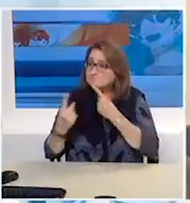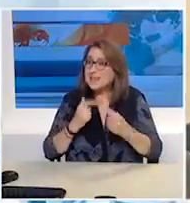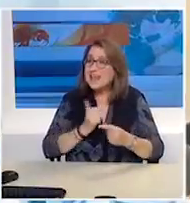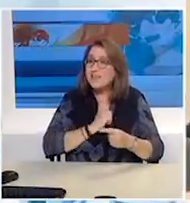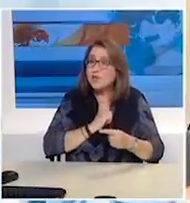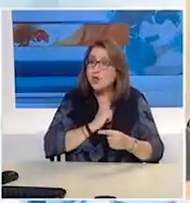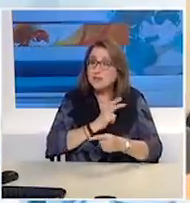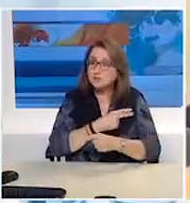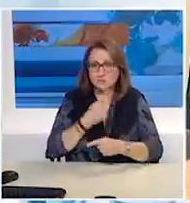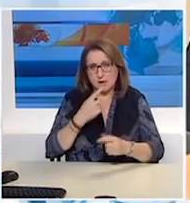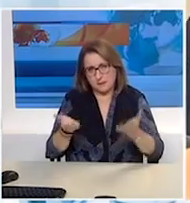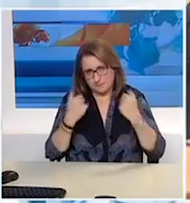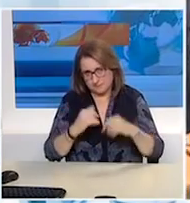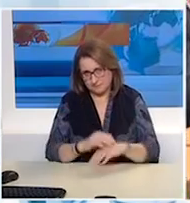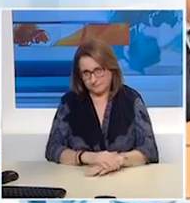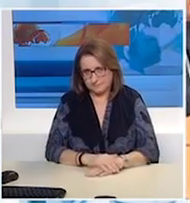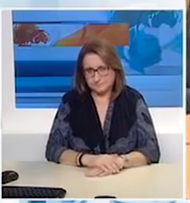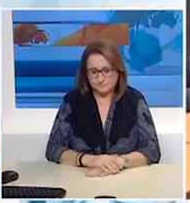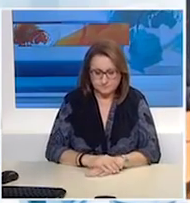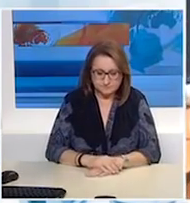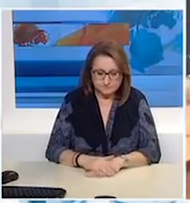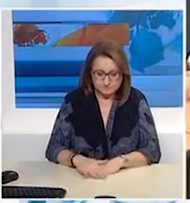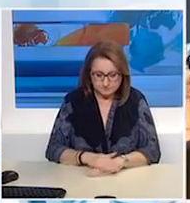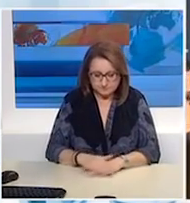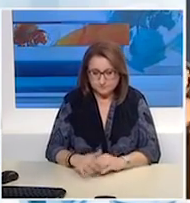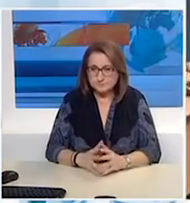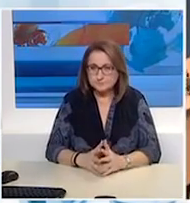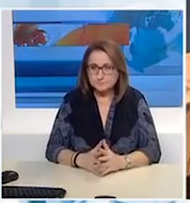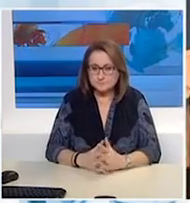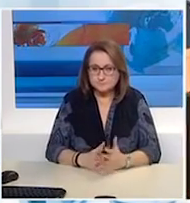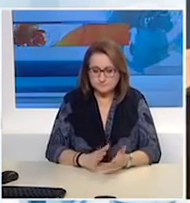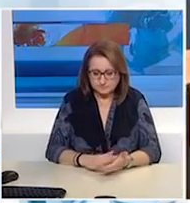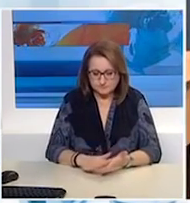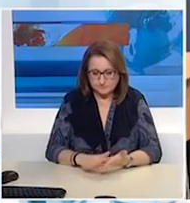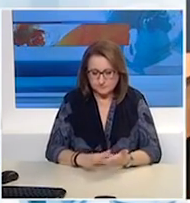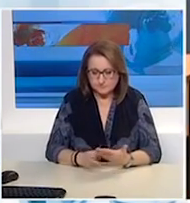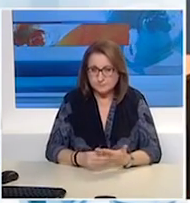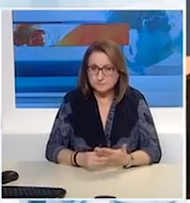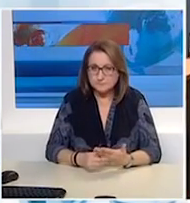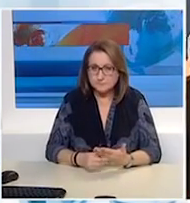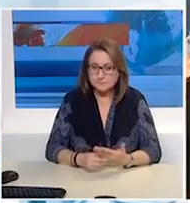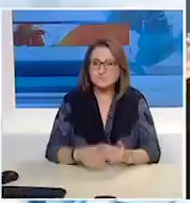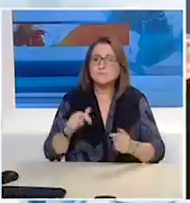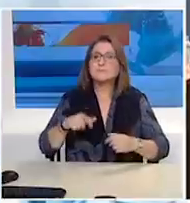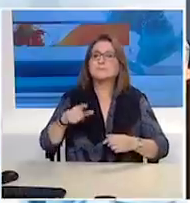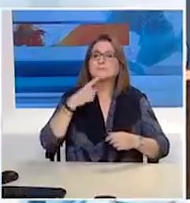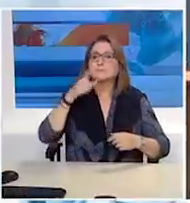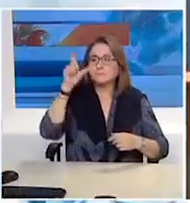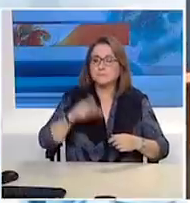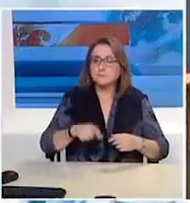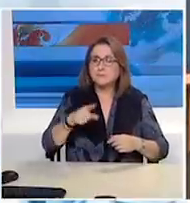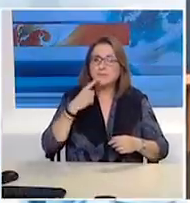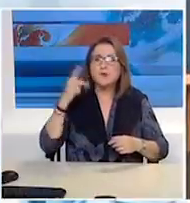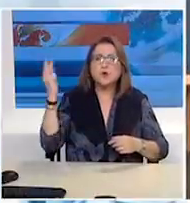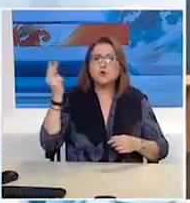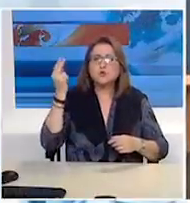Η κυρία Κουρλιμπίνη από την εφημερίδα Κεφάλαιο και το capital.gr. Κύριε Τσιόδρα, η Σλοβενία είναι η πρώτη ευρωπαϊκή χώρα που κήρυξε